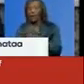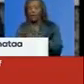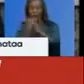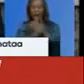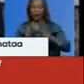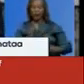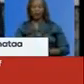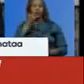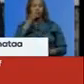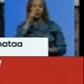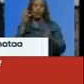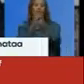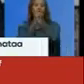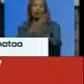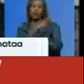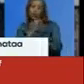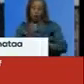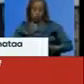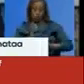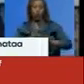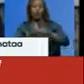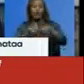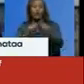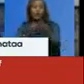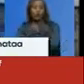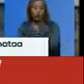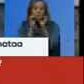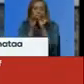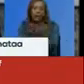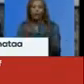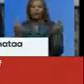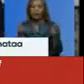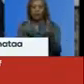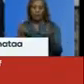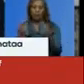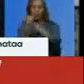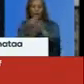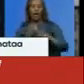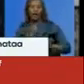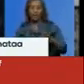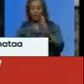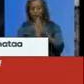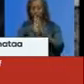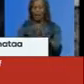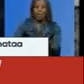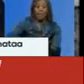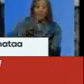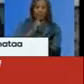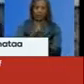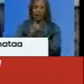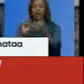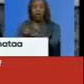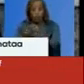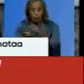የሀገራችን ሴቶች ተፈጥሮና ኑሮ የሰጣችሁን በረከቶች ተጠቅማችሁ ለሀገራችን እድገትና ብልጽግና